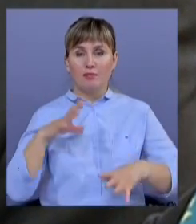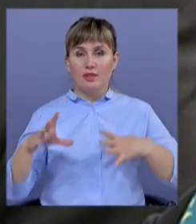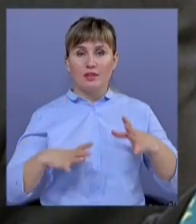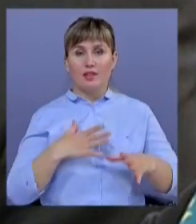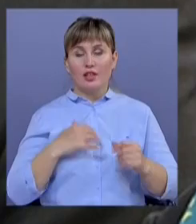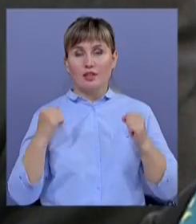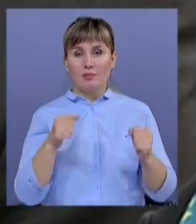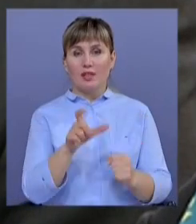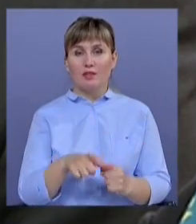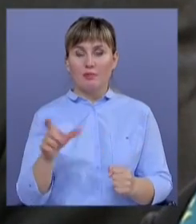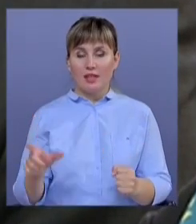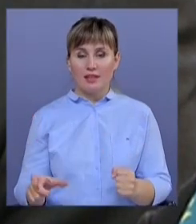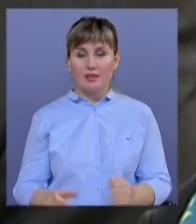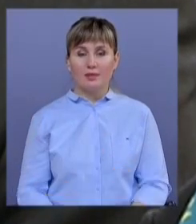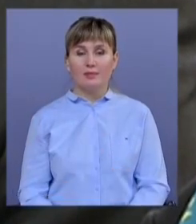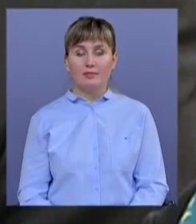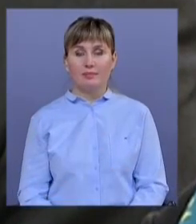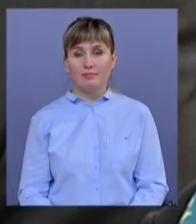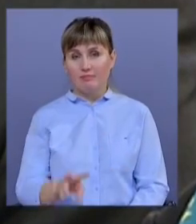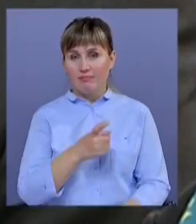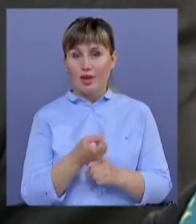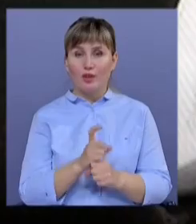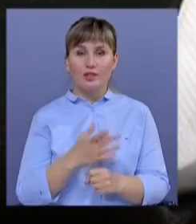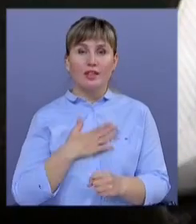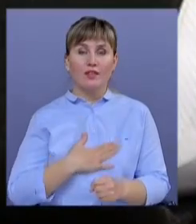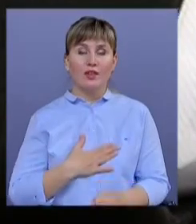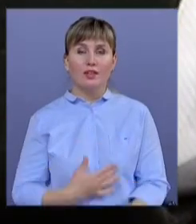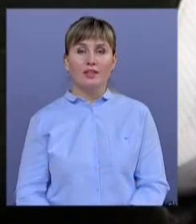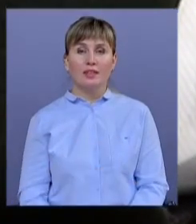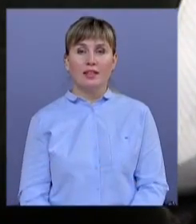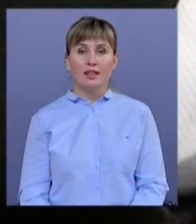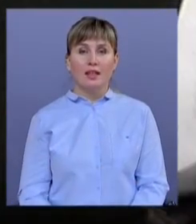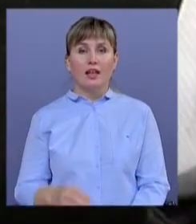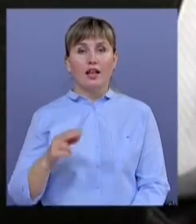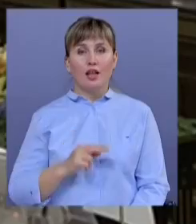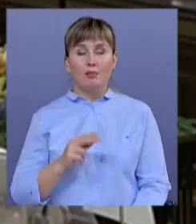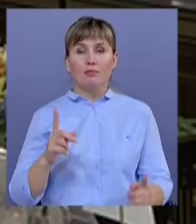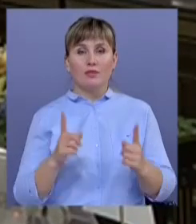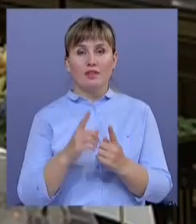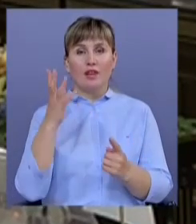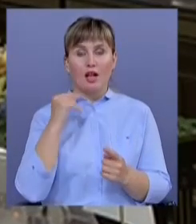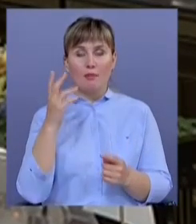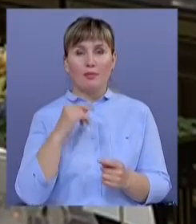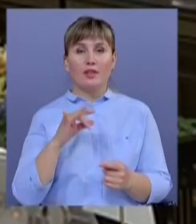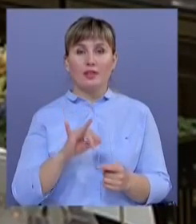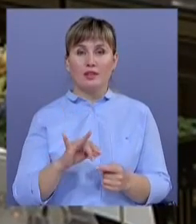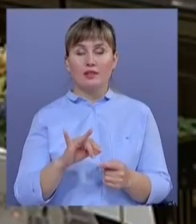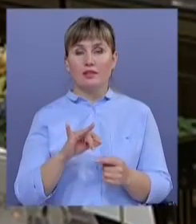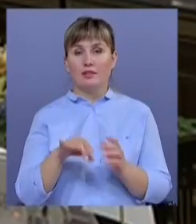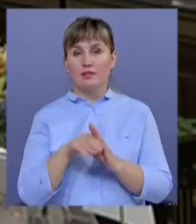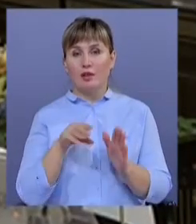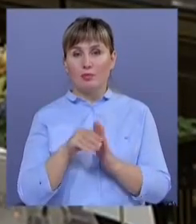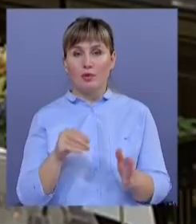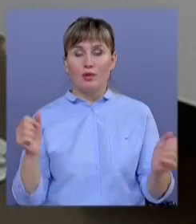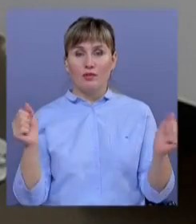наши спортсмены. Мы очень довольны. Функционеры встретились в Алматы. Помимо совместных сборов на